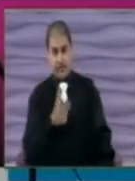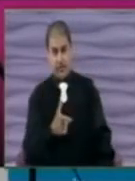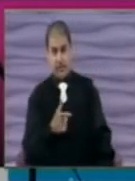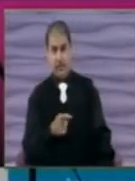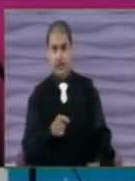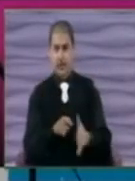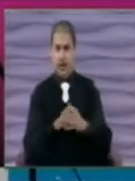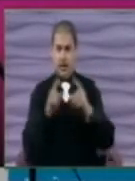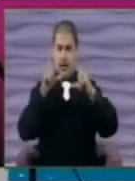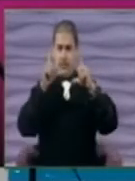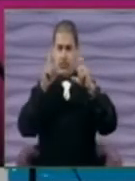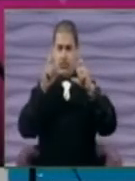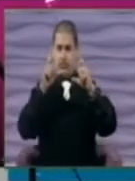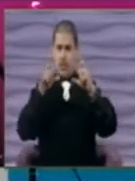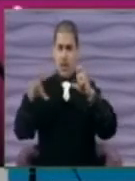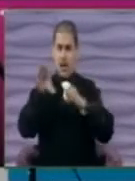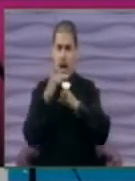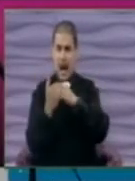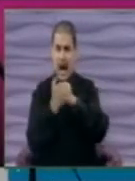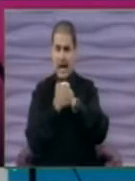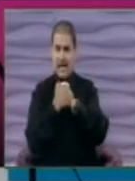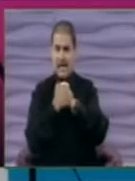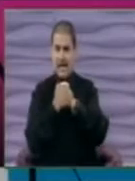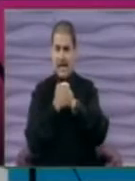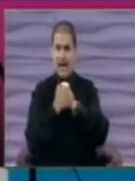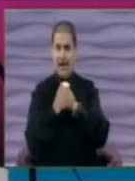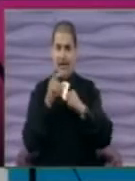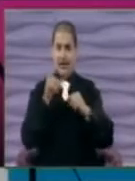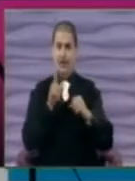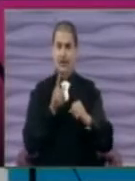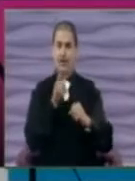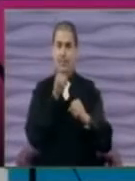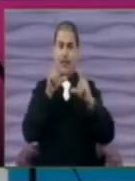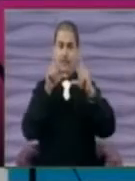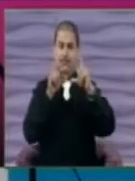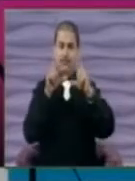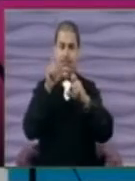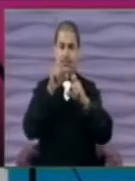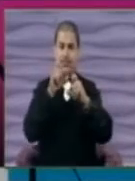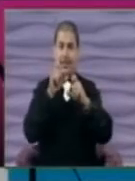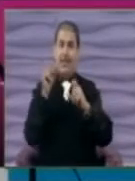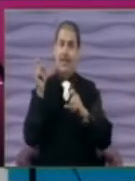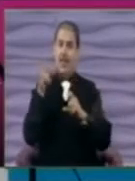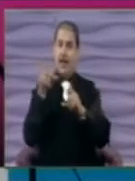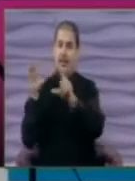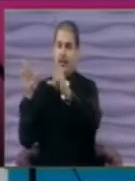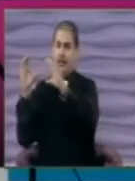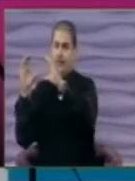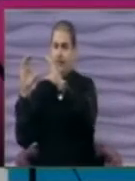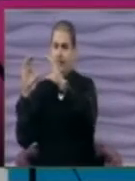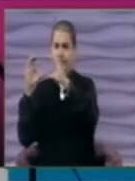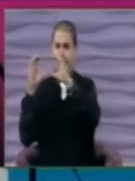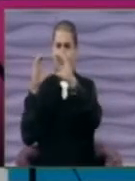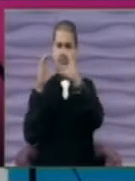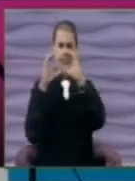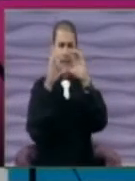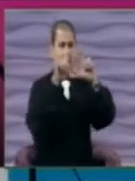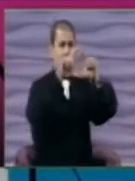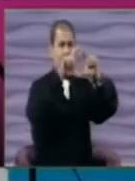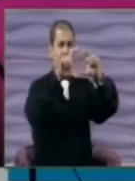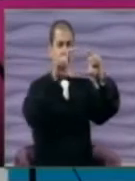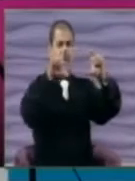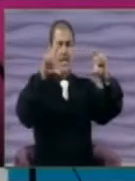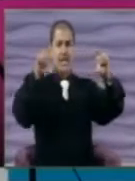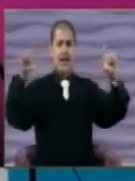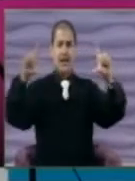محور خدعة بصرية، المركز الثاني في محور خدعة بصرية، المركز الثالث في محور بانوراما، والمركز الرابع في محور لوحة رسام. نعم، احنا